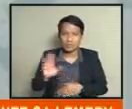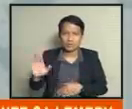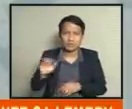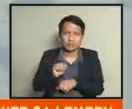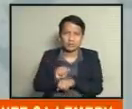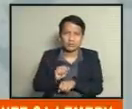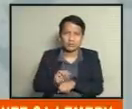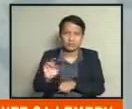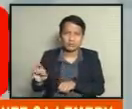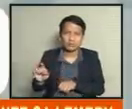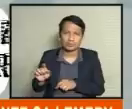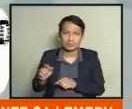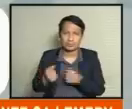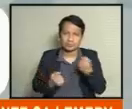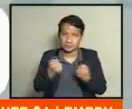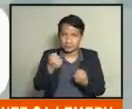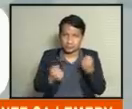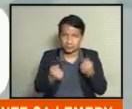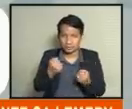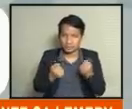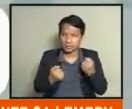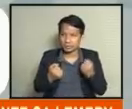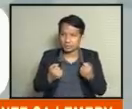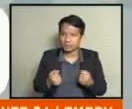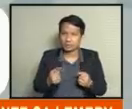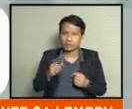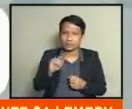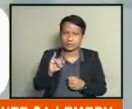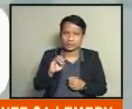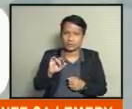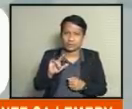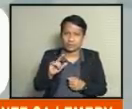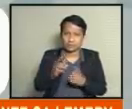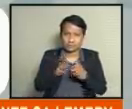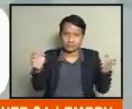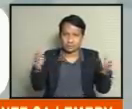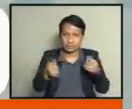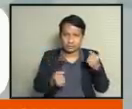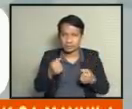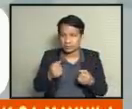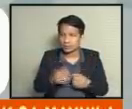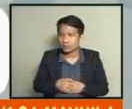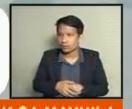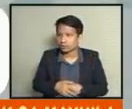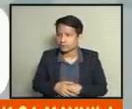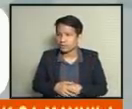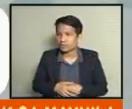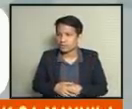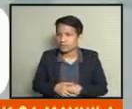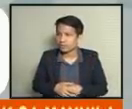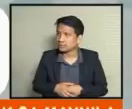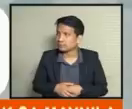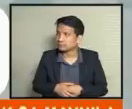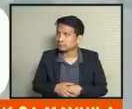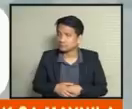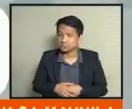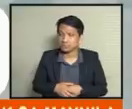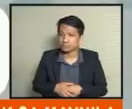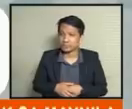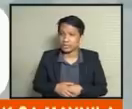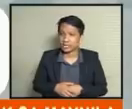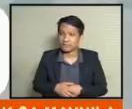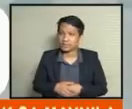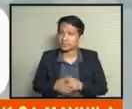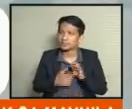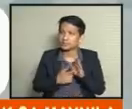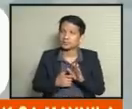sir? Trailer driver po, Idol. Okay. May trabaho din kayo? Bali, kung ano lang po dun sa amin,